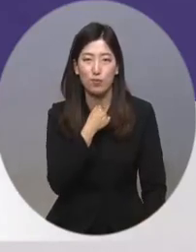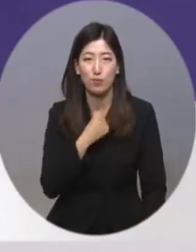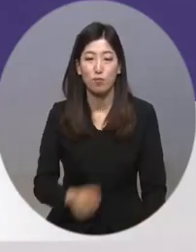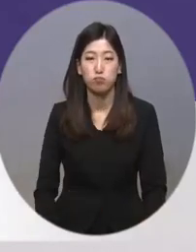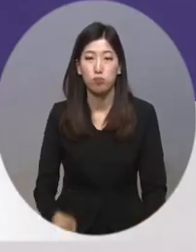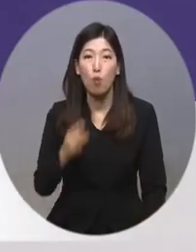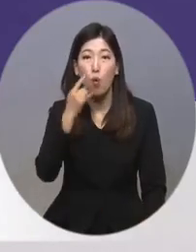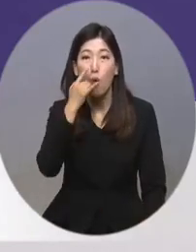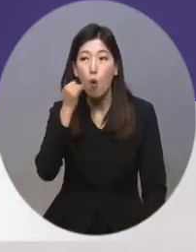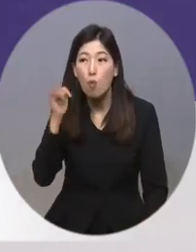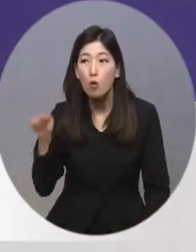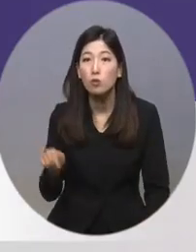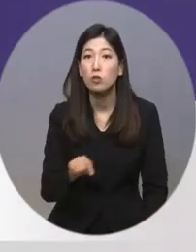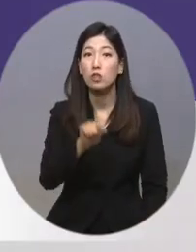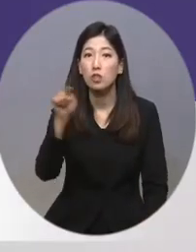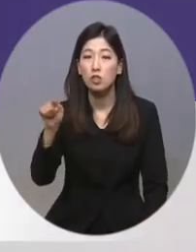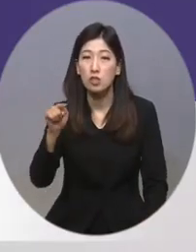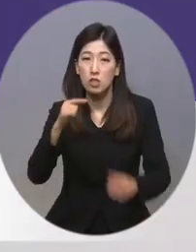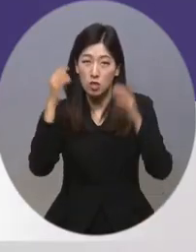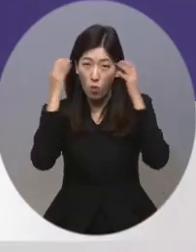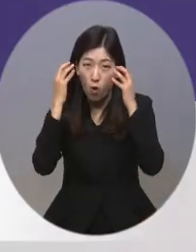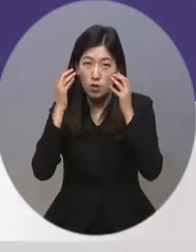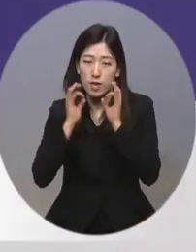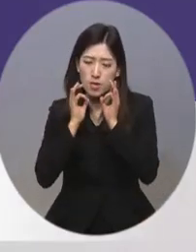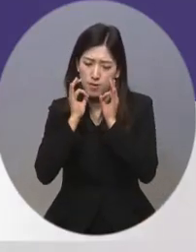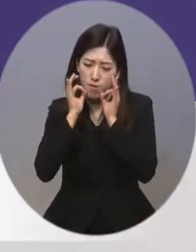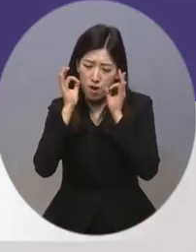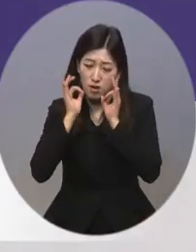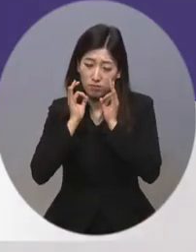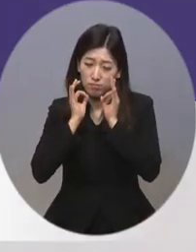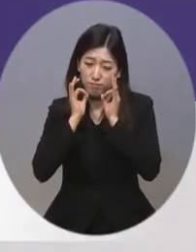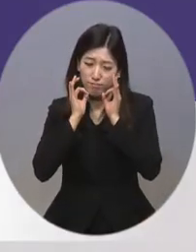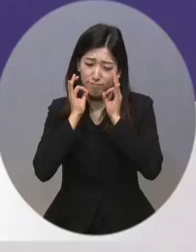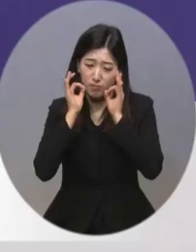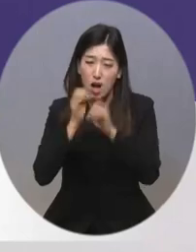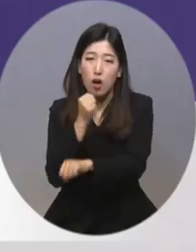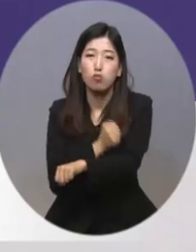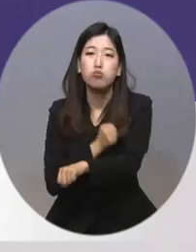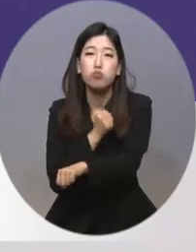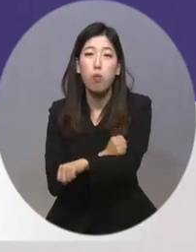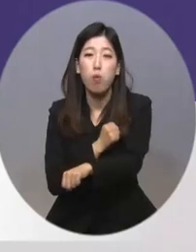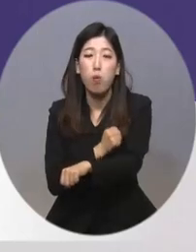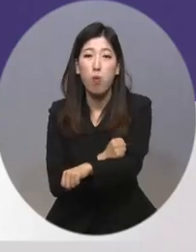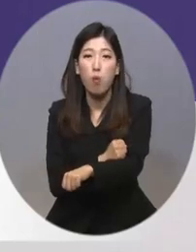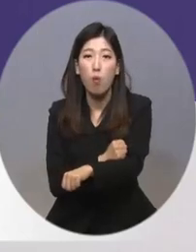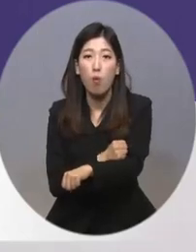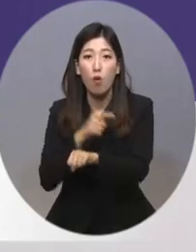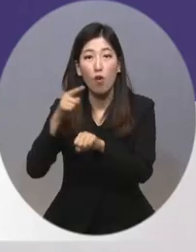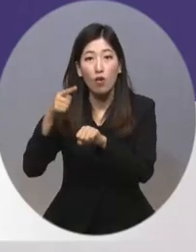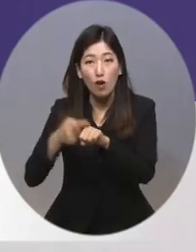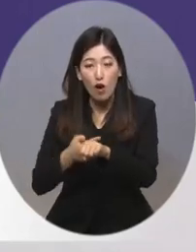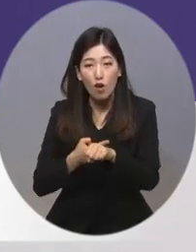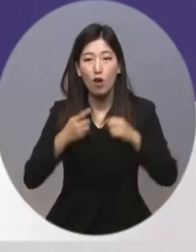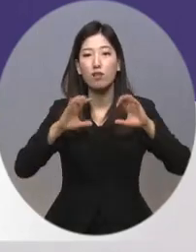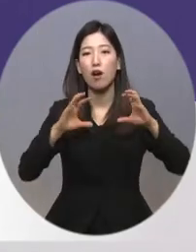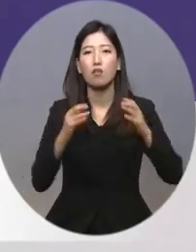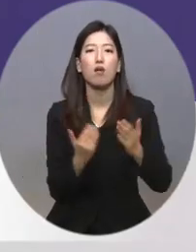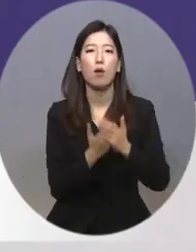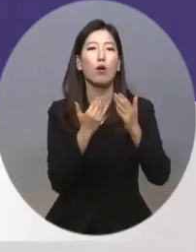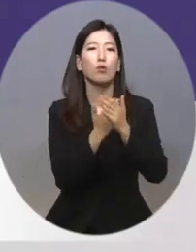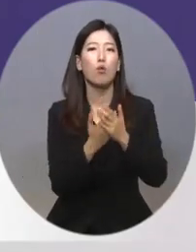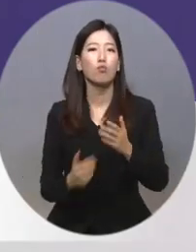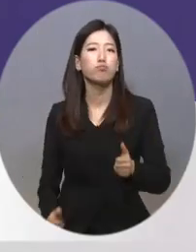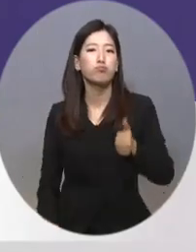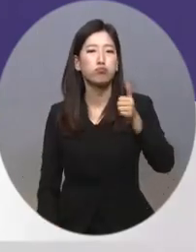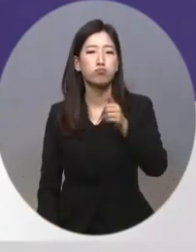때문에 온 나라가 많이 듣게 대한민국의 진짜 세계에서 어떤 갈은 천진 되고 로 뭐 나아갔다 고